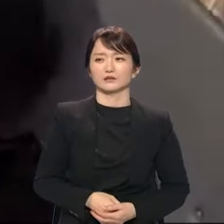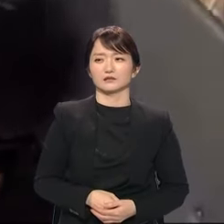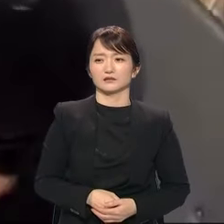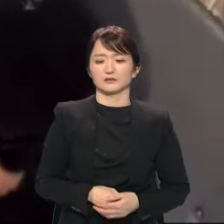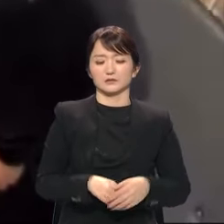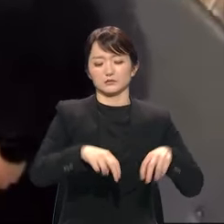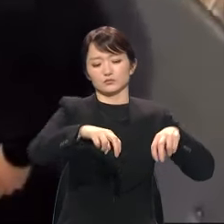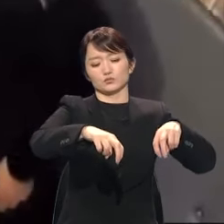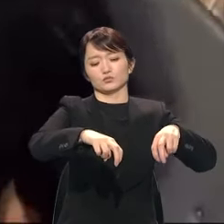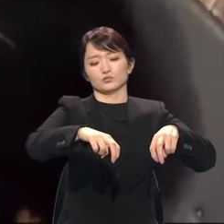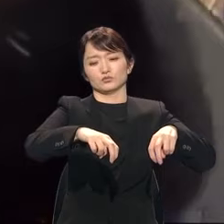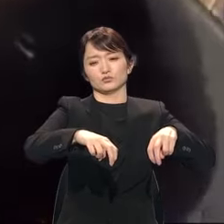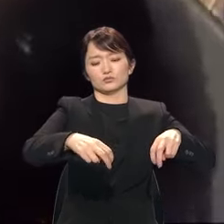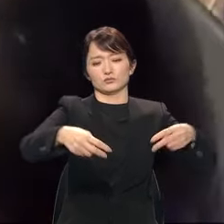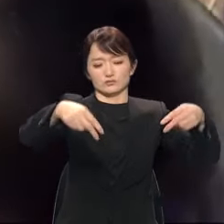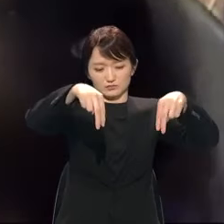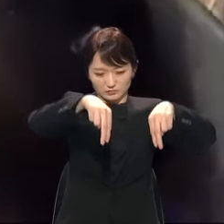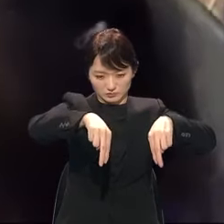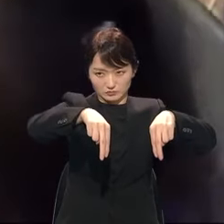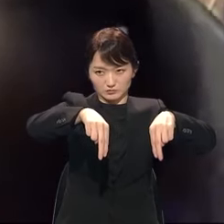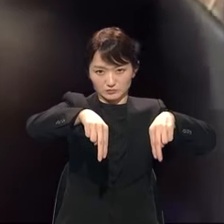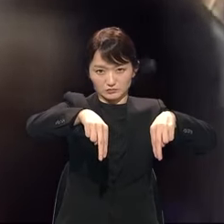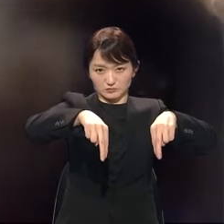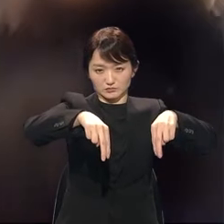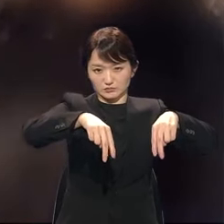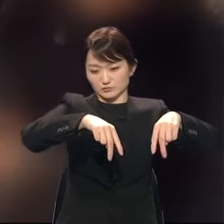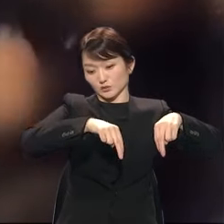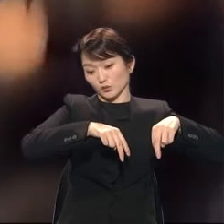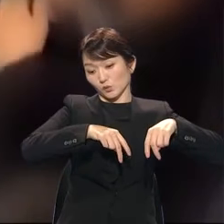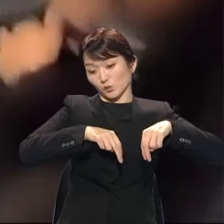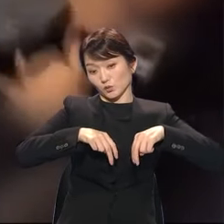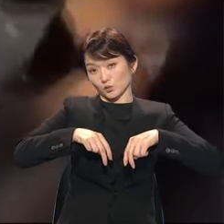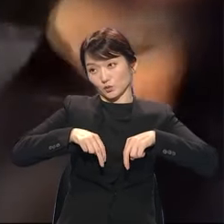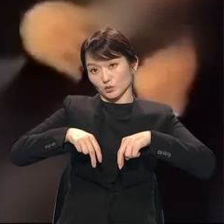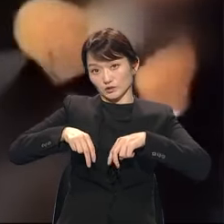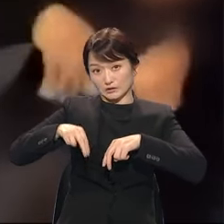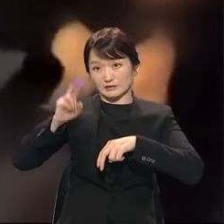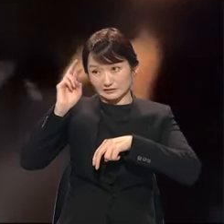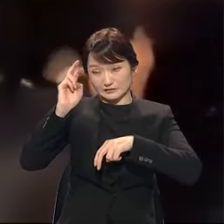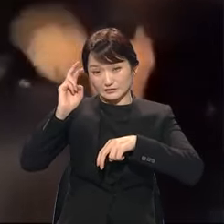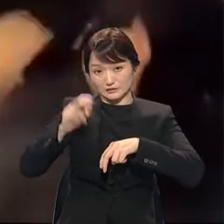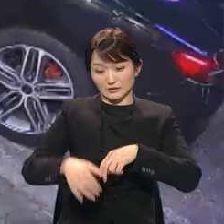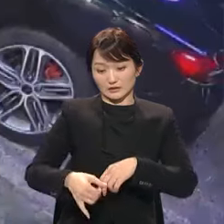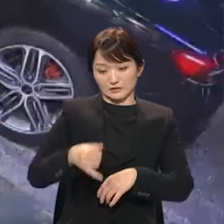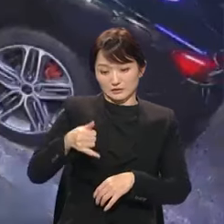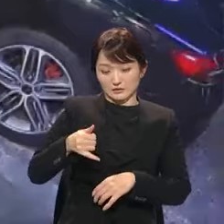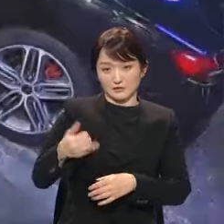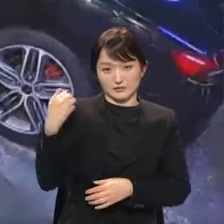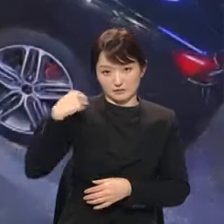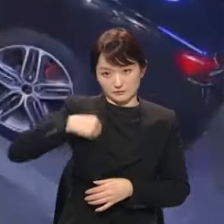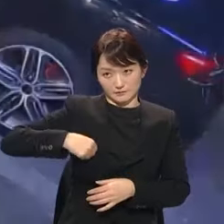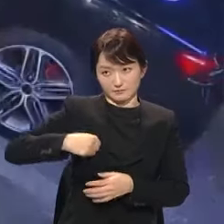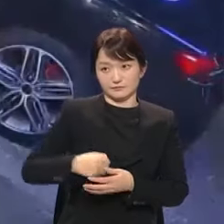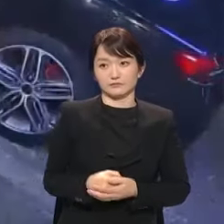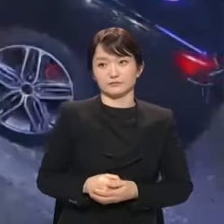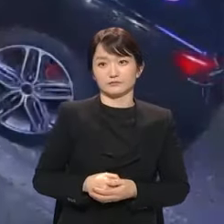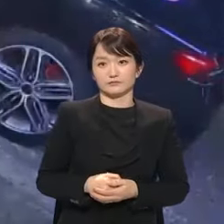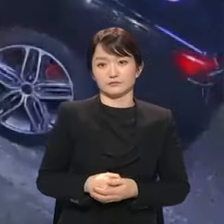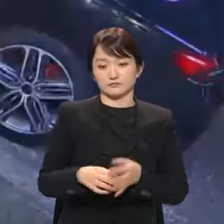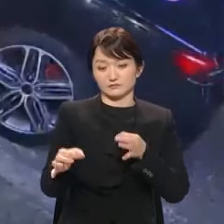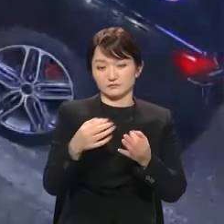안에 있던 일행들도 자리를 정리하고 기립. 자 바깥으로 또 나갈 것 같아요. 왠지 가방 챙겼습니다. 예 자